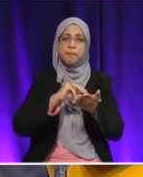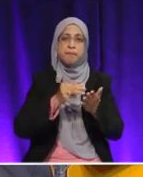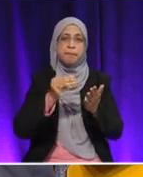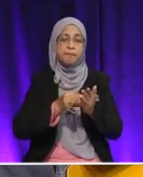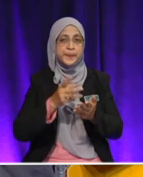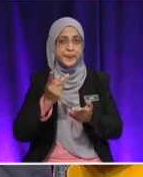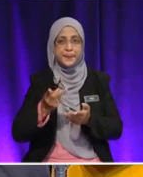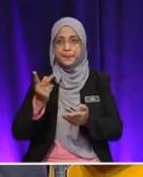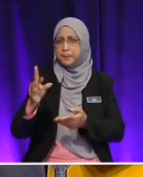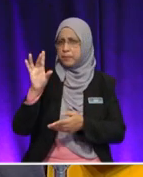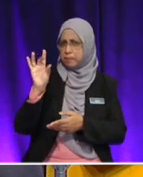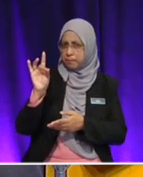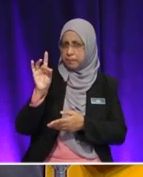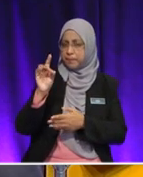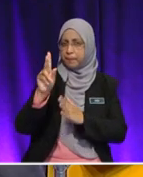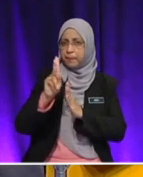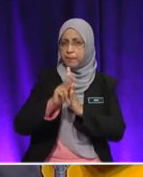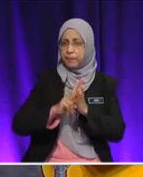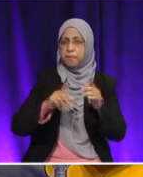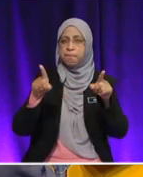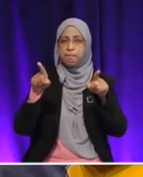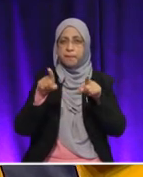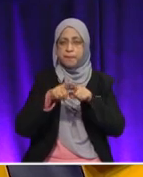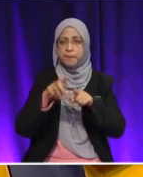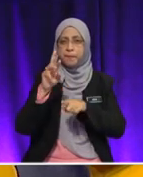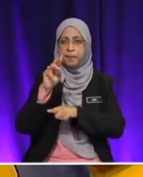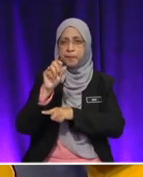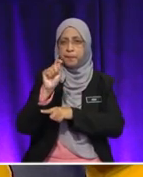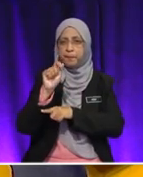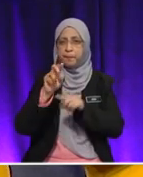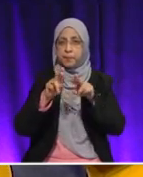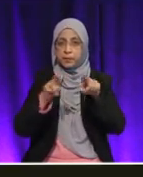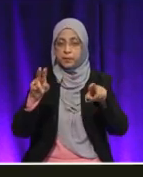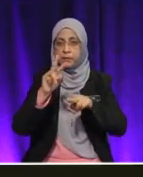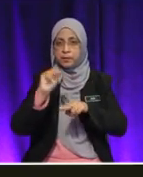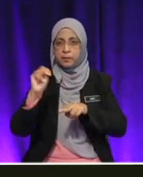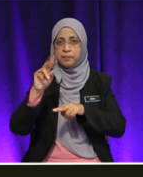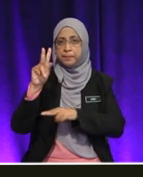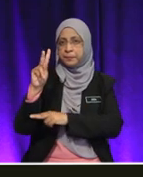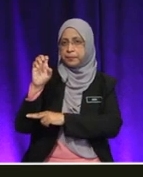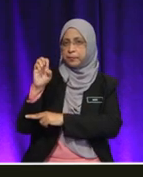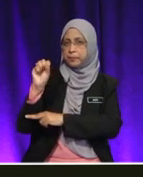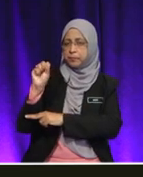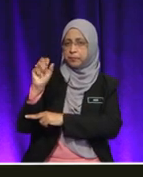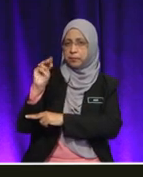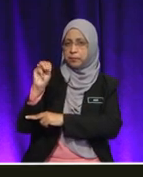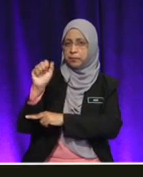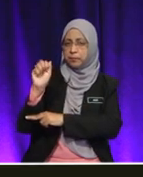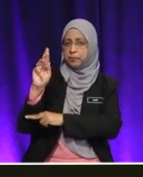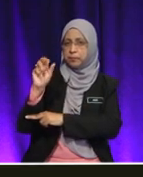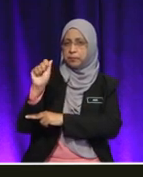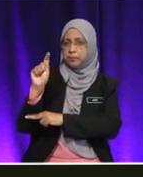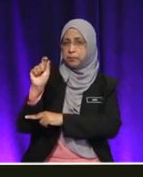perkara 8 kesamarataan semua orang adalah sama rate di sisi undang-undang dan